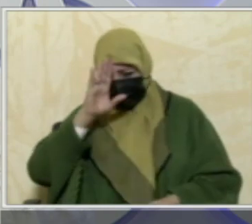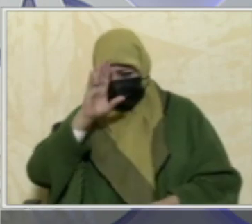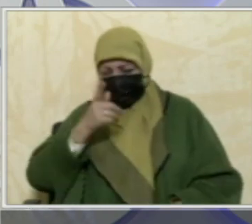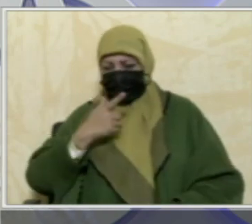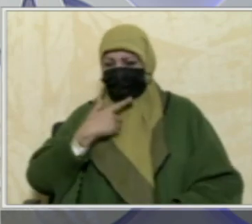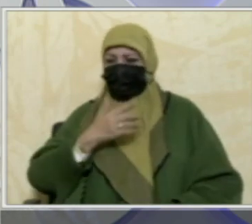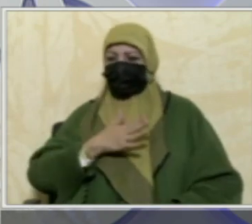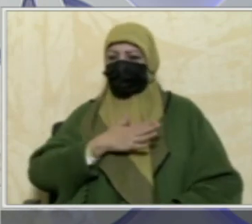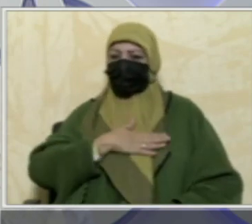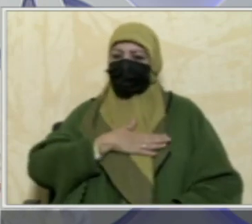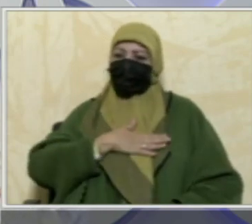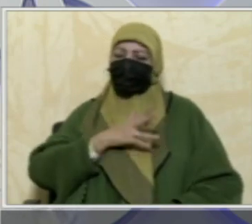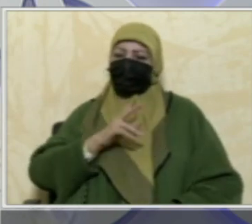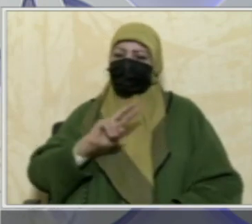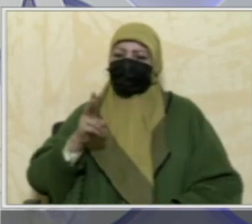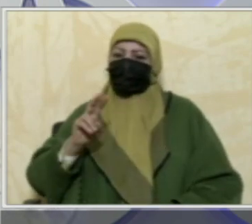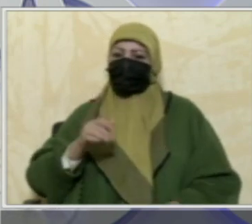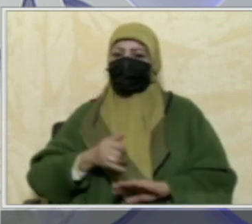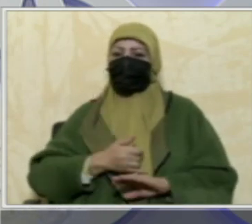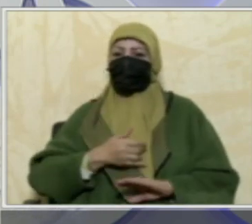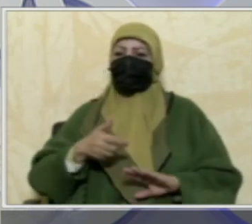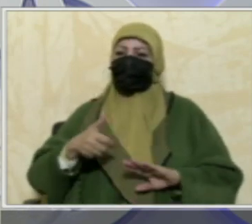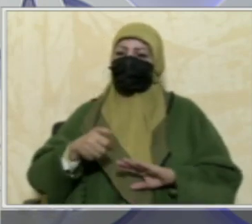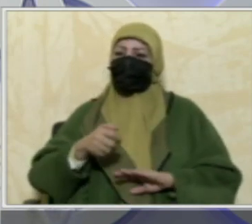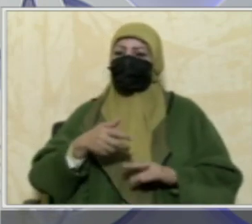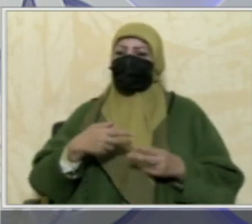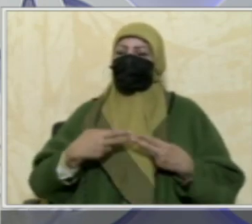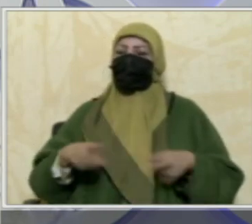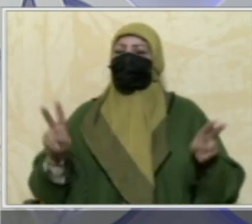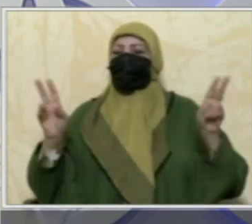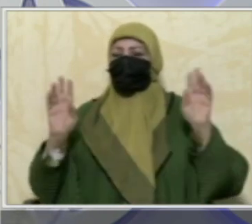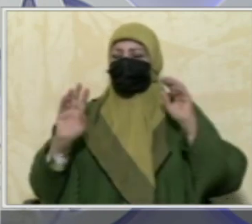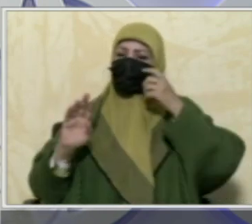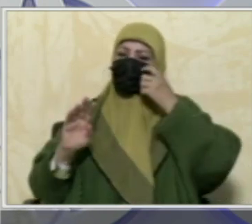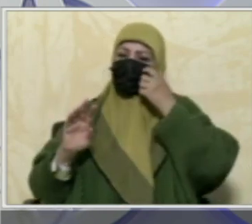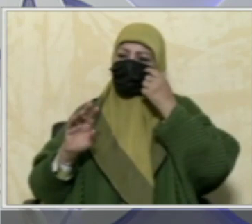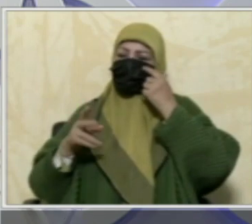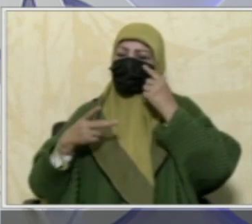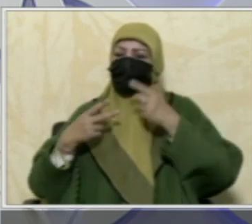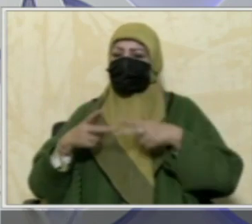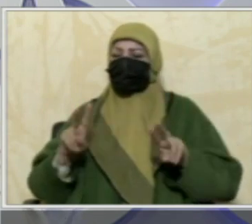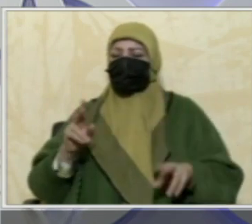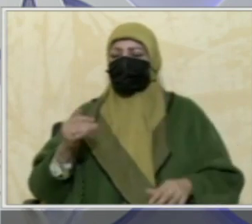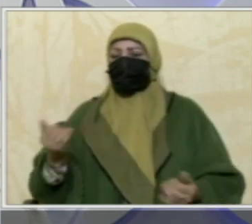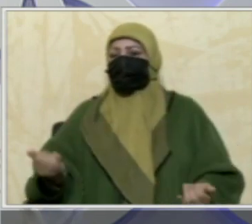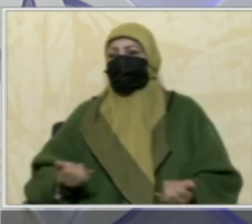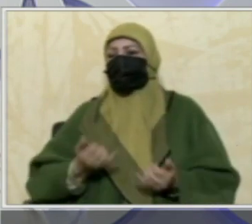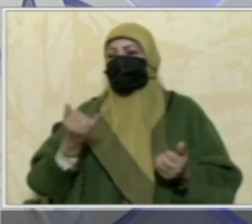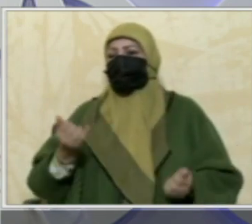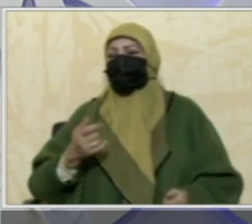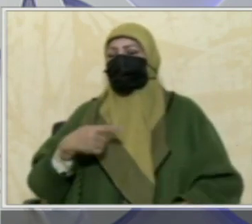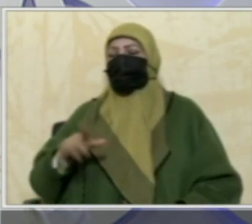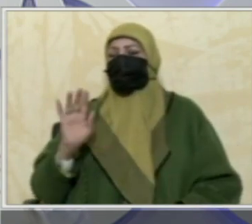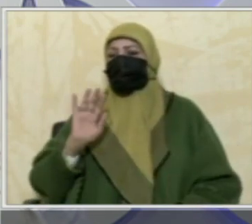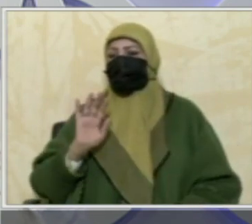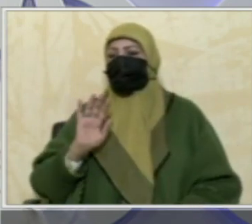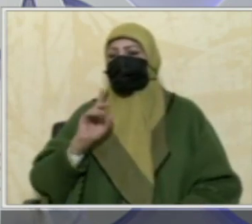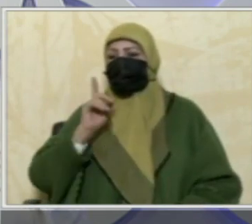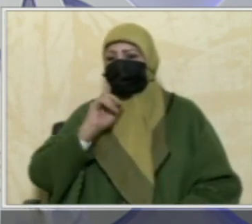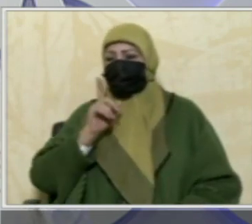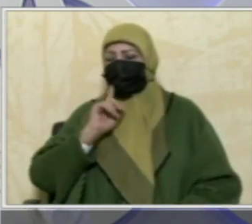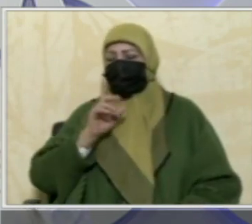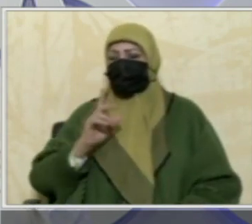يقولون هو جائز ولا لا شيء فيه اصلا لا ندبا ولا كراهه لكن مشهور المذهب